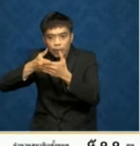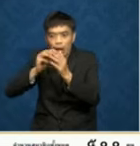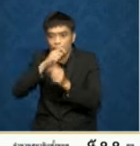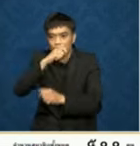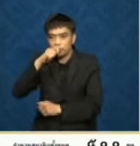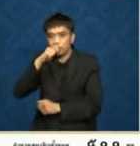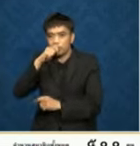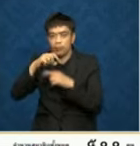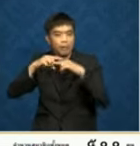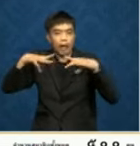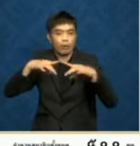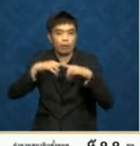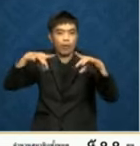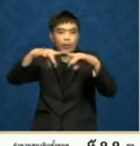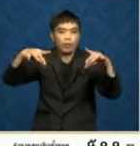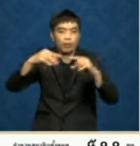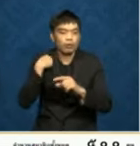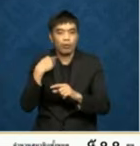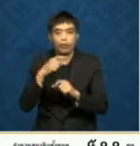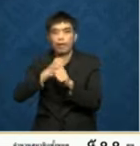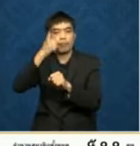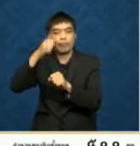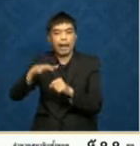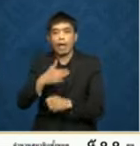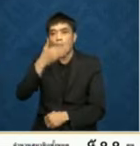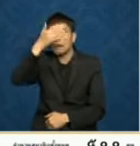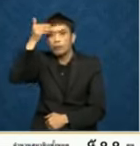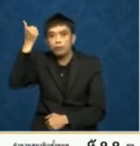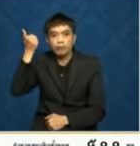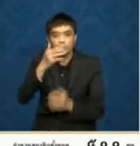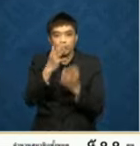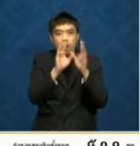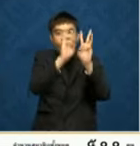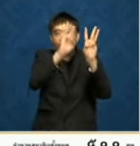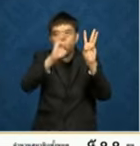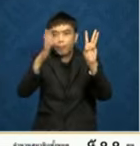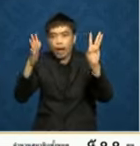อนกันทุกวนนี้ผมเข้าไปทำอะไรภาคลั ผมลืมรหัสทุกครั้งครั